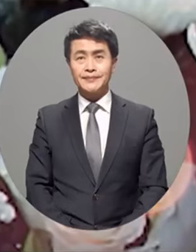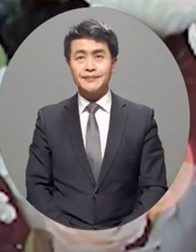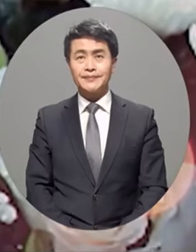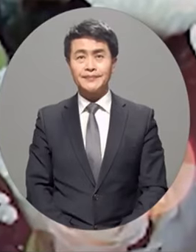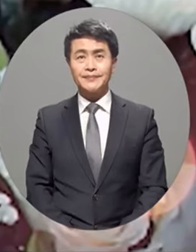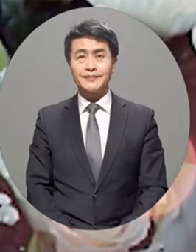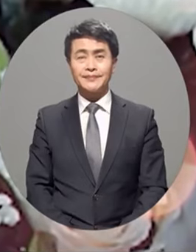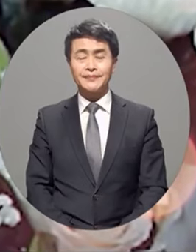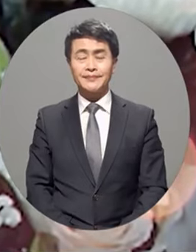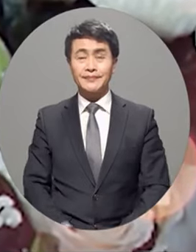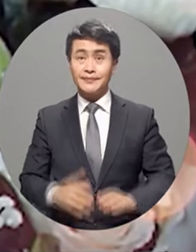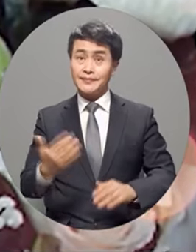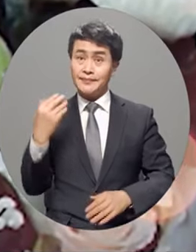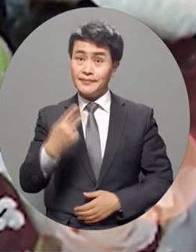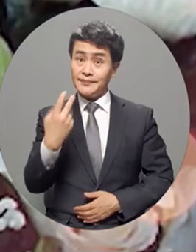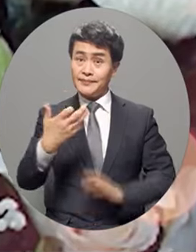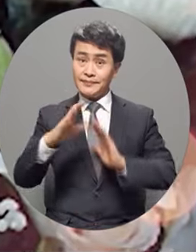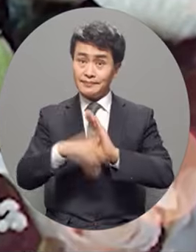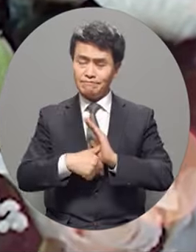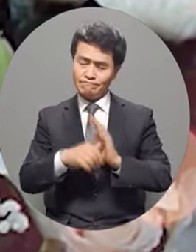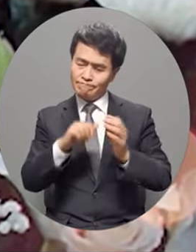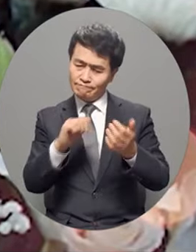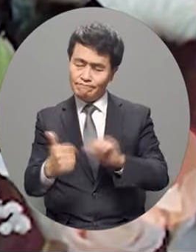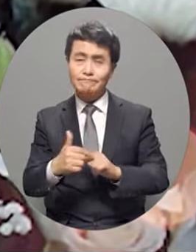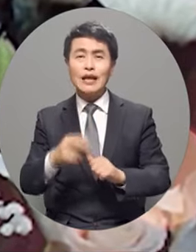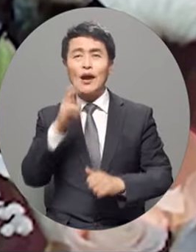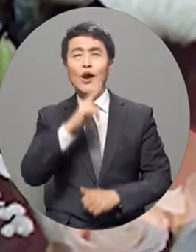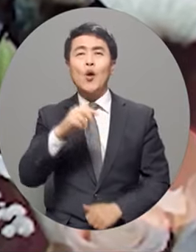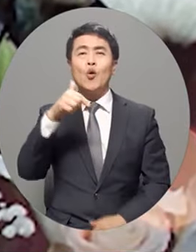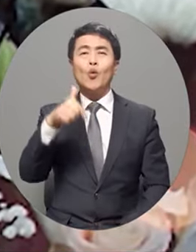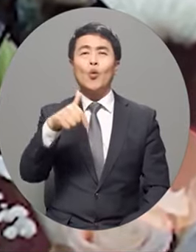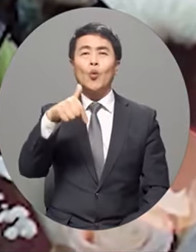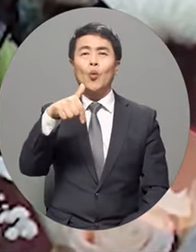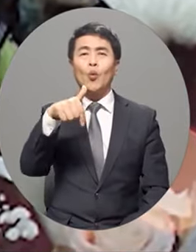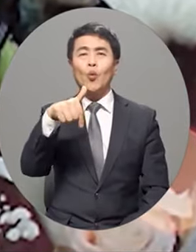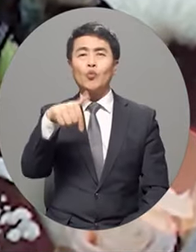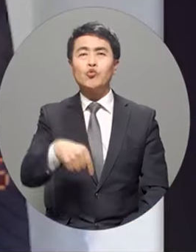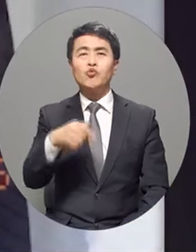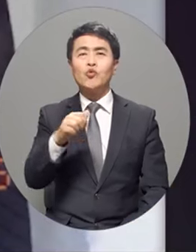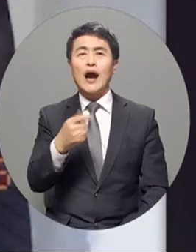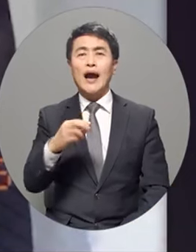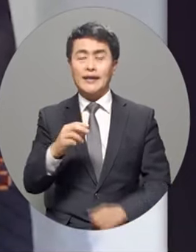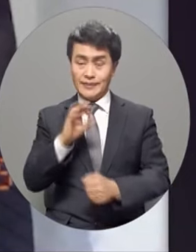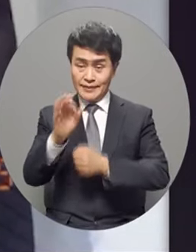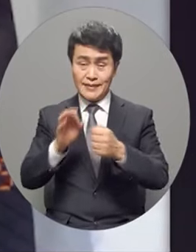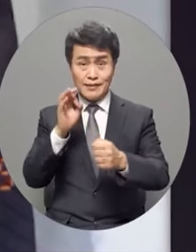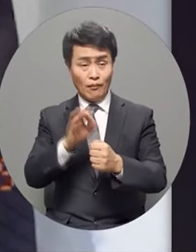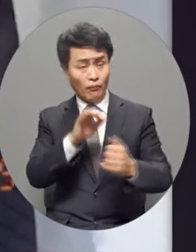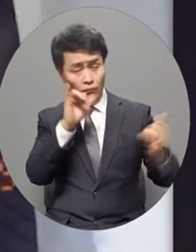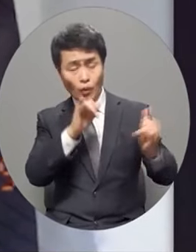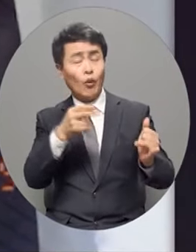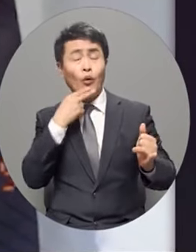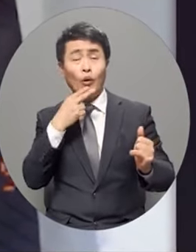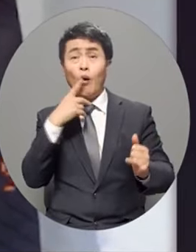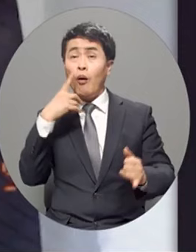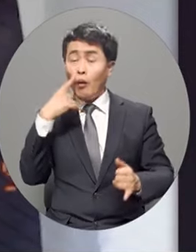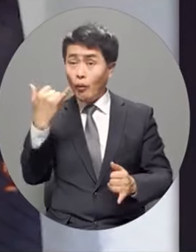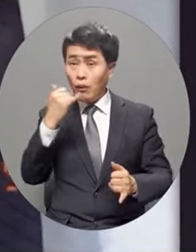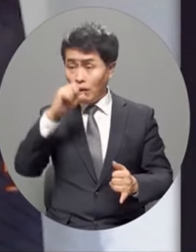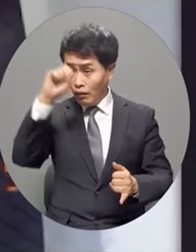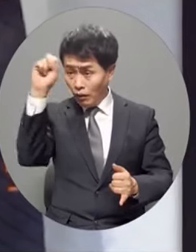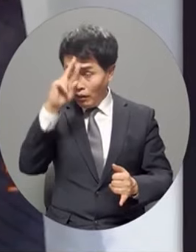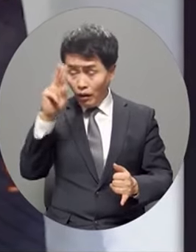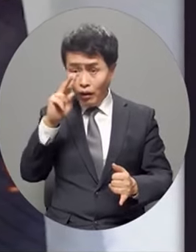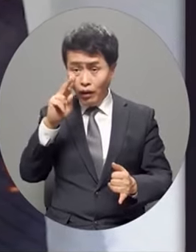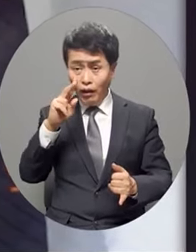드리겠습니다 지난 2019년 세상을 떠난 가수 고구하라 씨 10년 넘게 연락을 끊고 살던 어머니가 도연